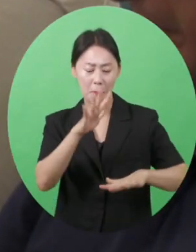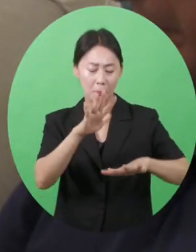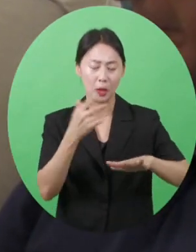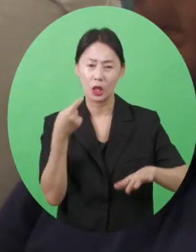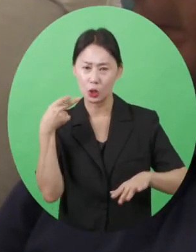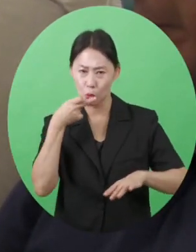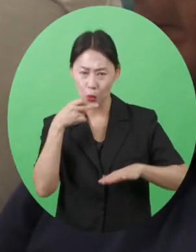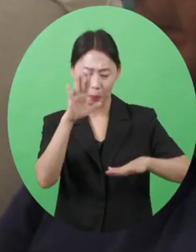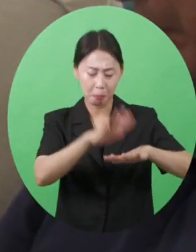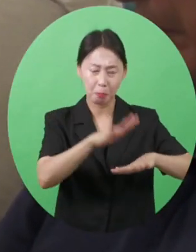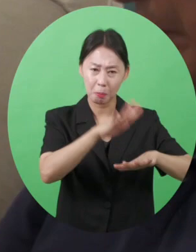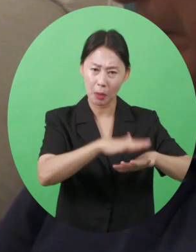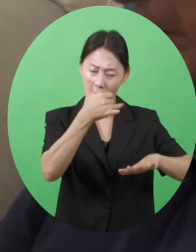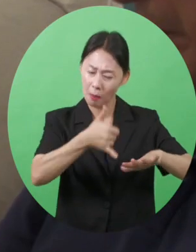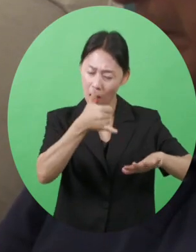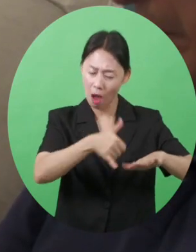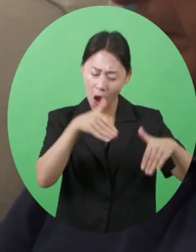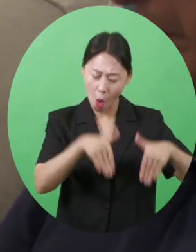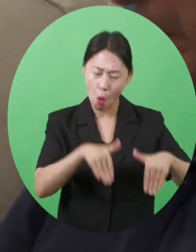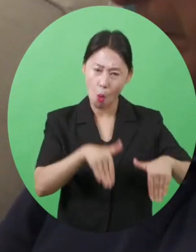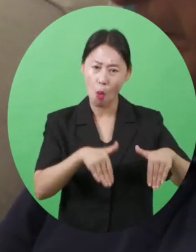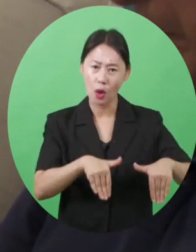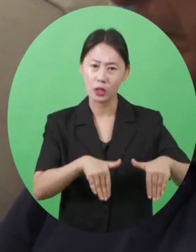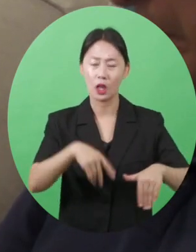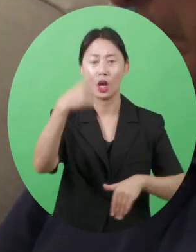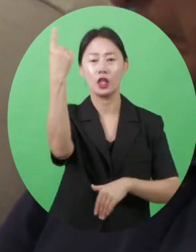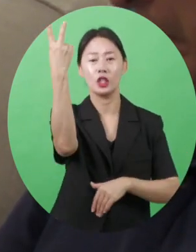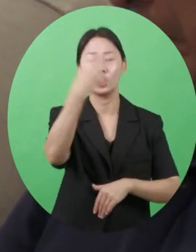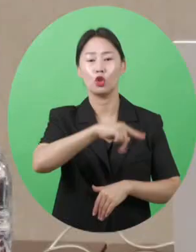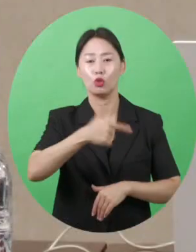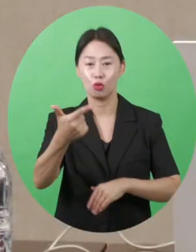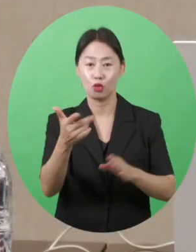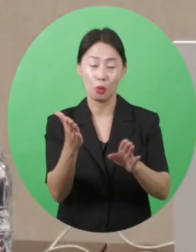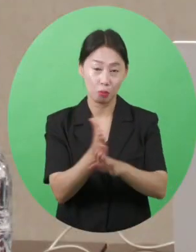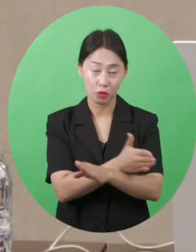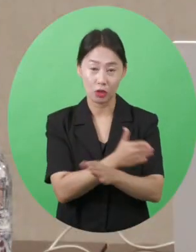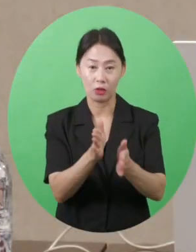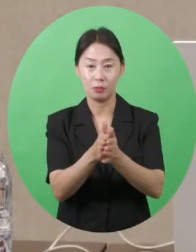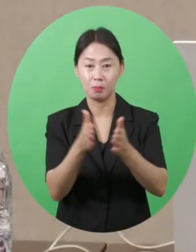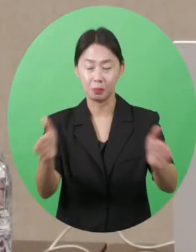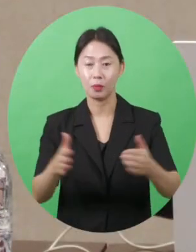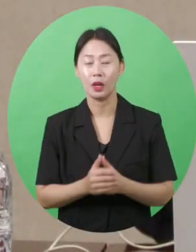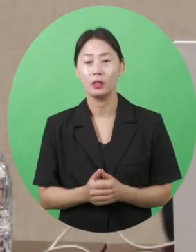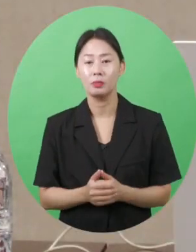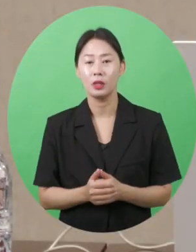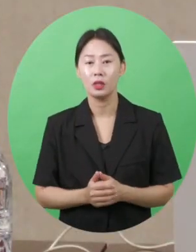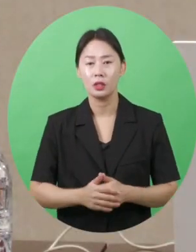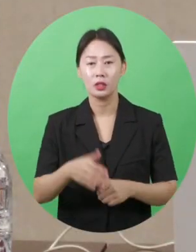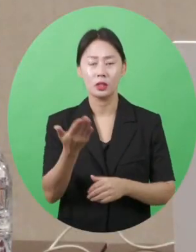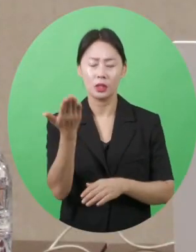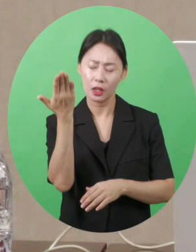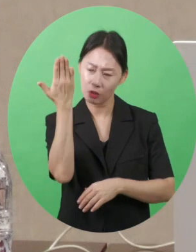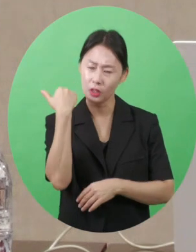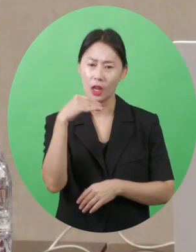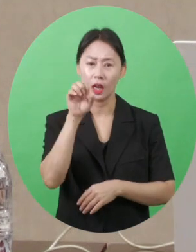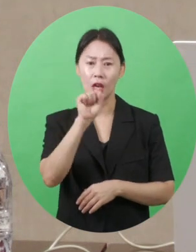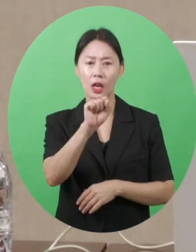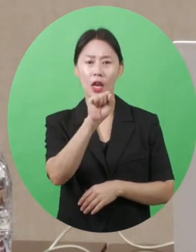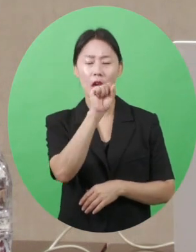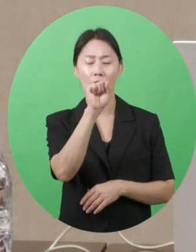염전 노예, 노예라는 말이 등장합니다. 2006년부터. 그래서 이제 그때 당시에